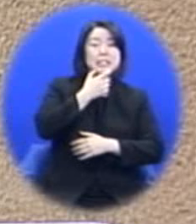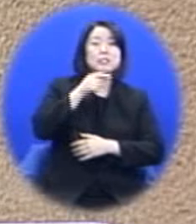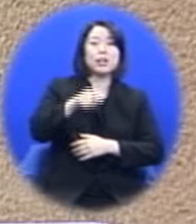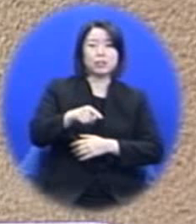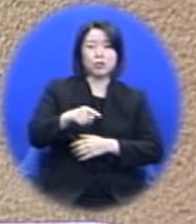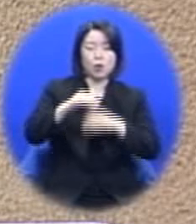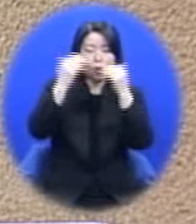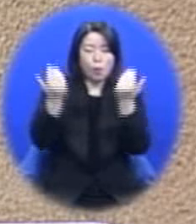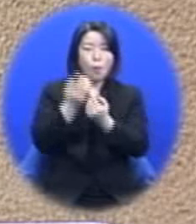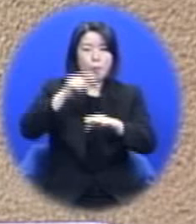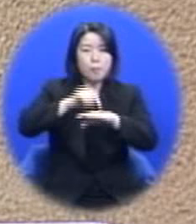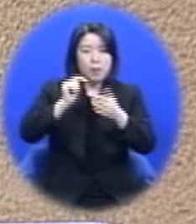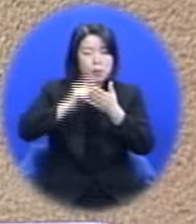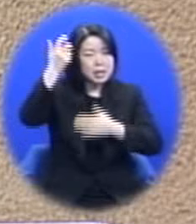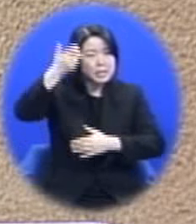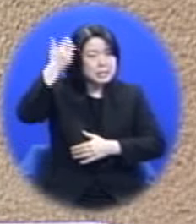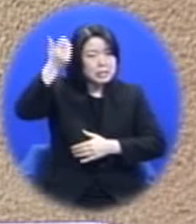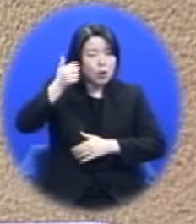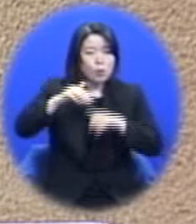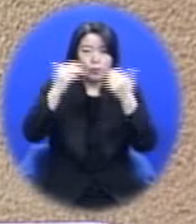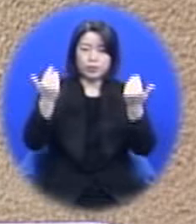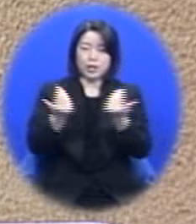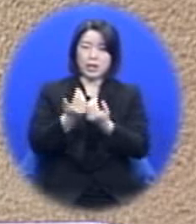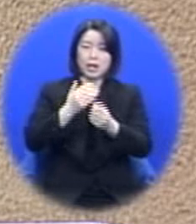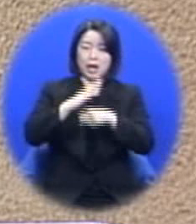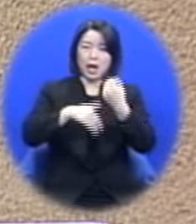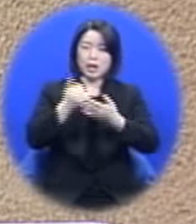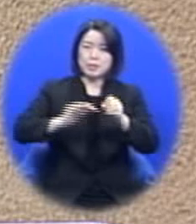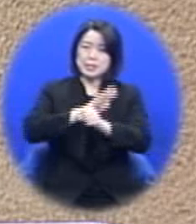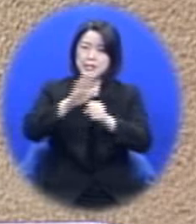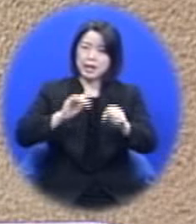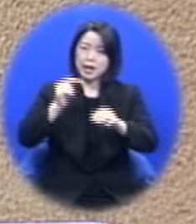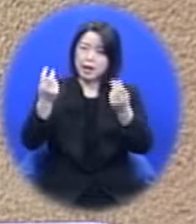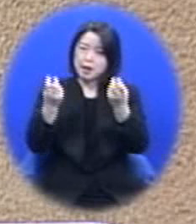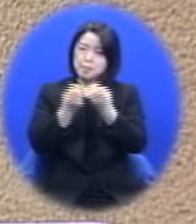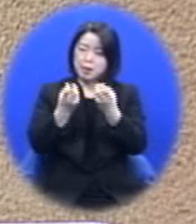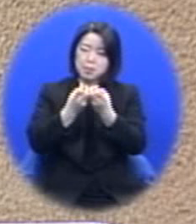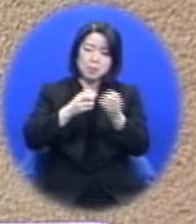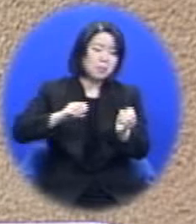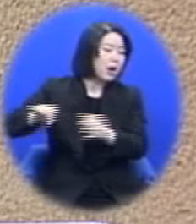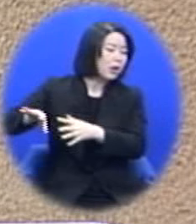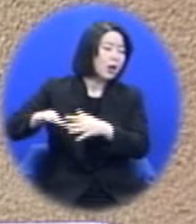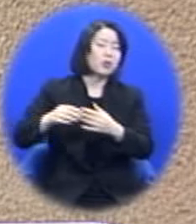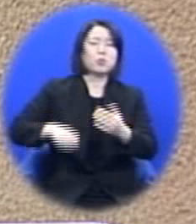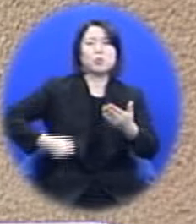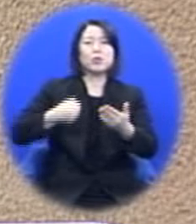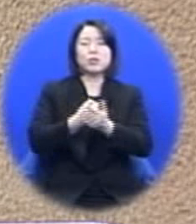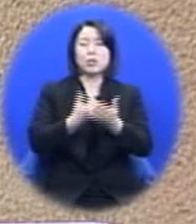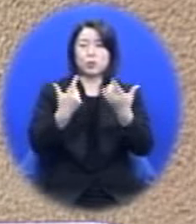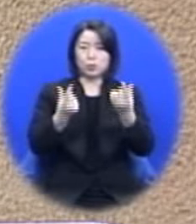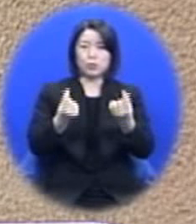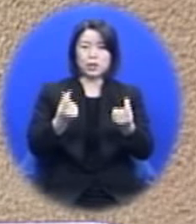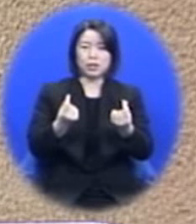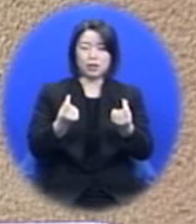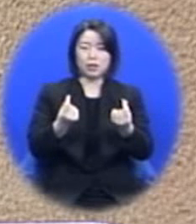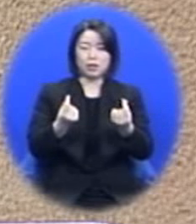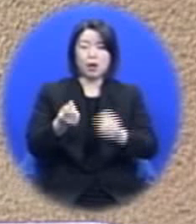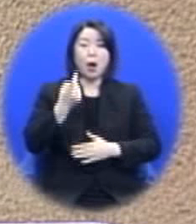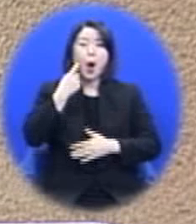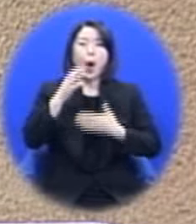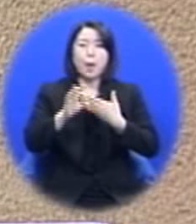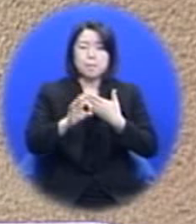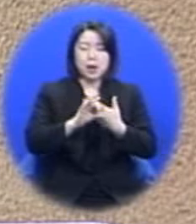마음과 영혼을 다해 하나님을 사랑할 방법을 잃어버리겠다고 작정하는 것입니다. 만약 최고의